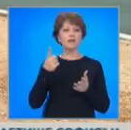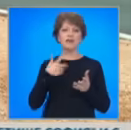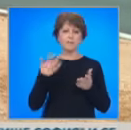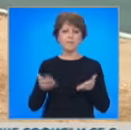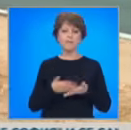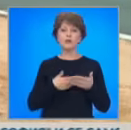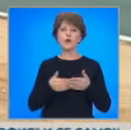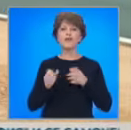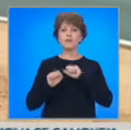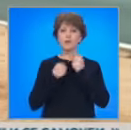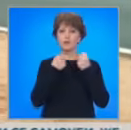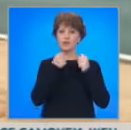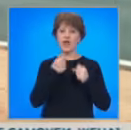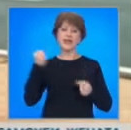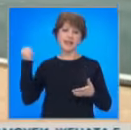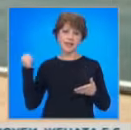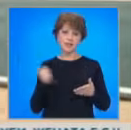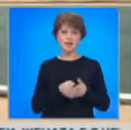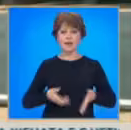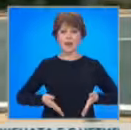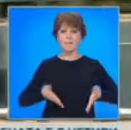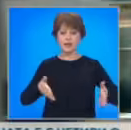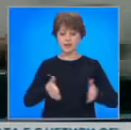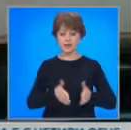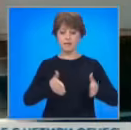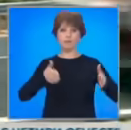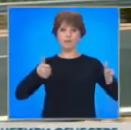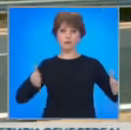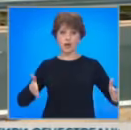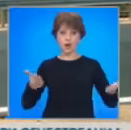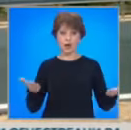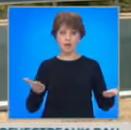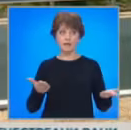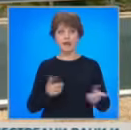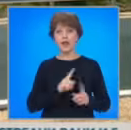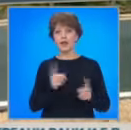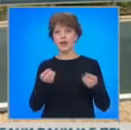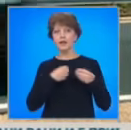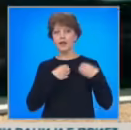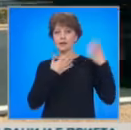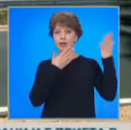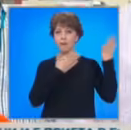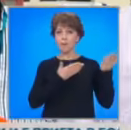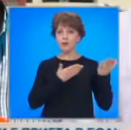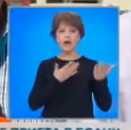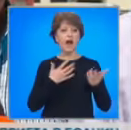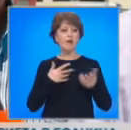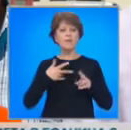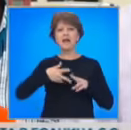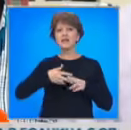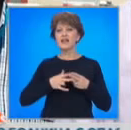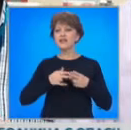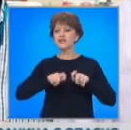протести. Настояват пътя да се разшири и да има локални платна. Не дай си Боже да има техническа неизправност. Представете си на места